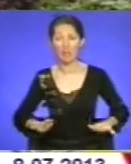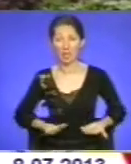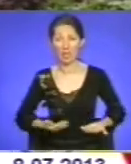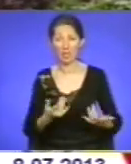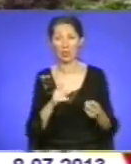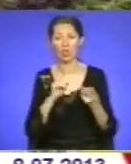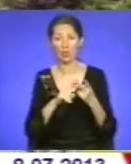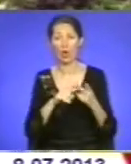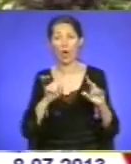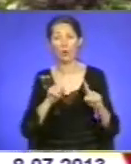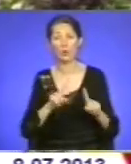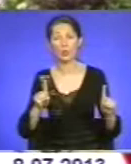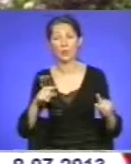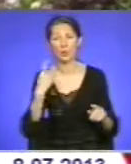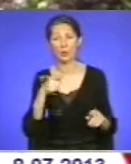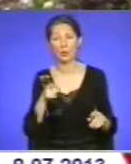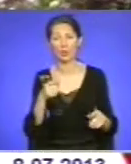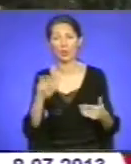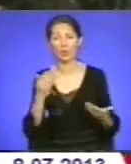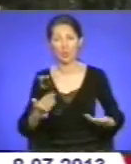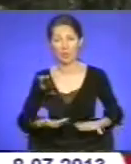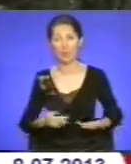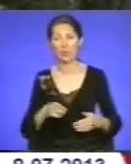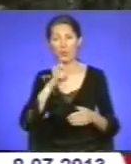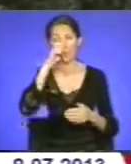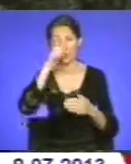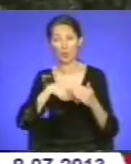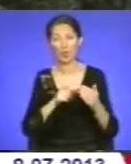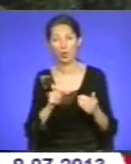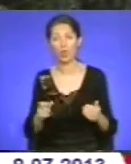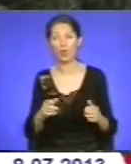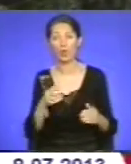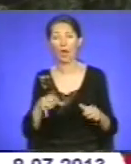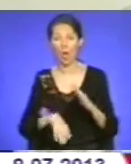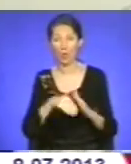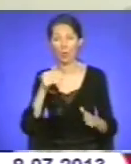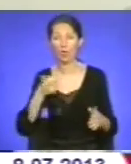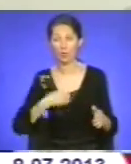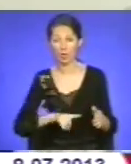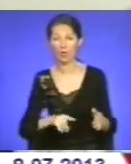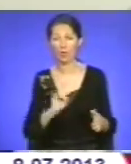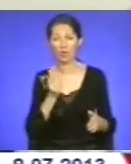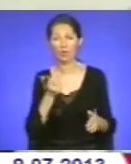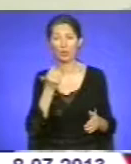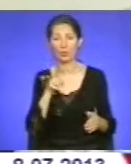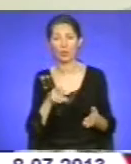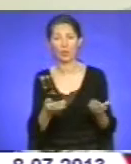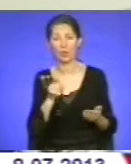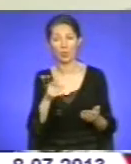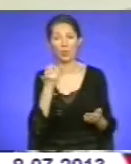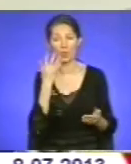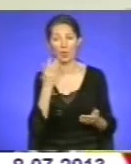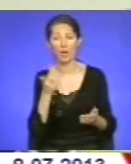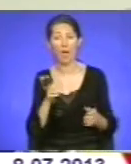живуть побожні люди. Обирають народжувати навіть тоді, коли вагітність не бажана. Звісно, що гірше зробити